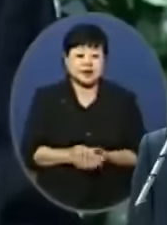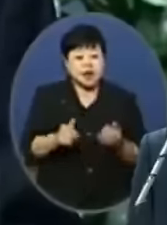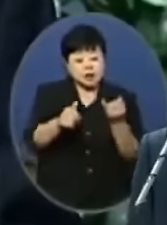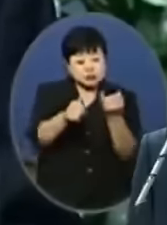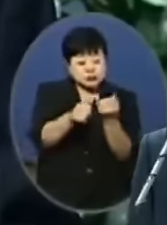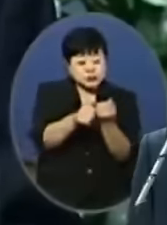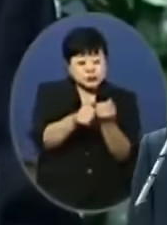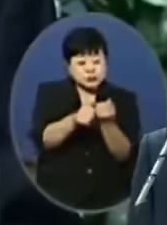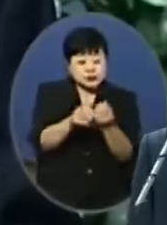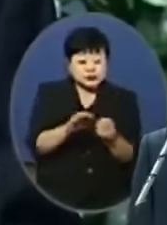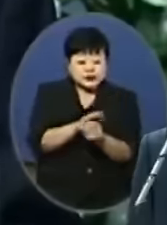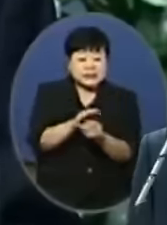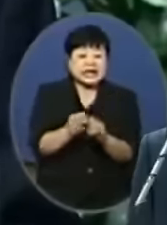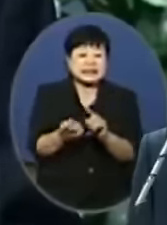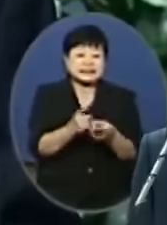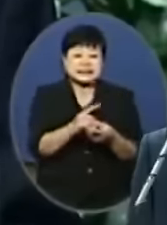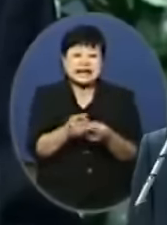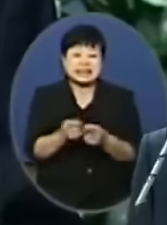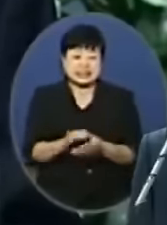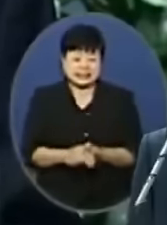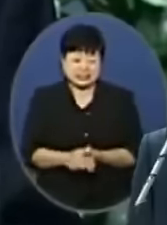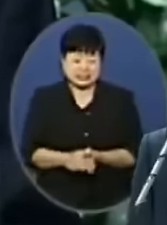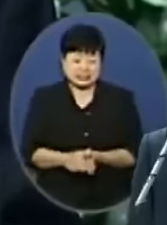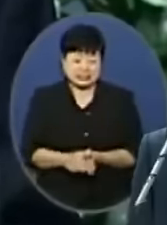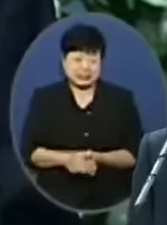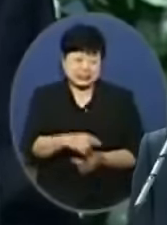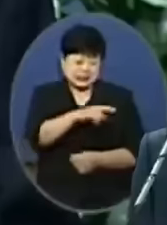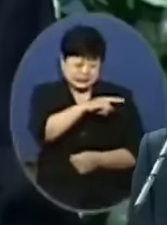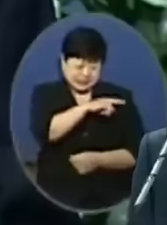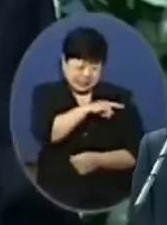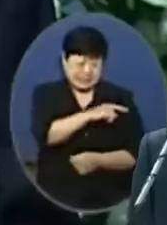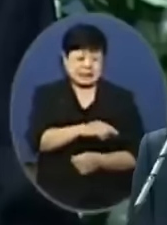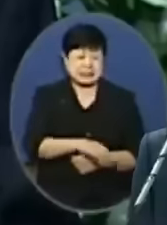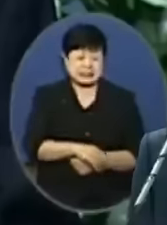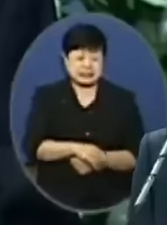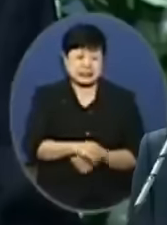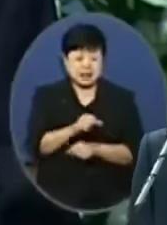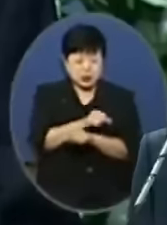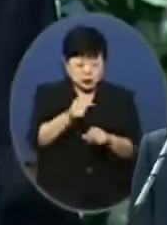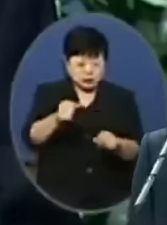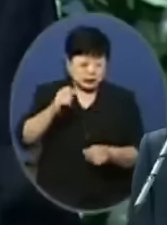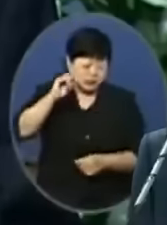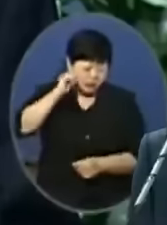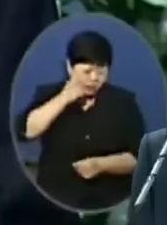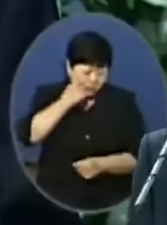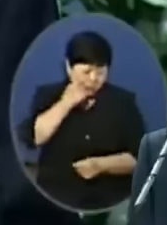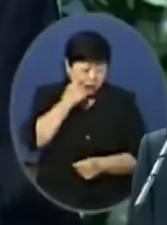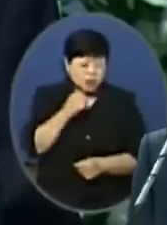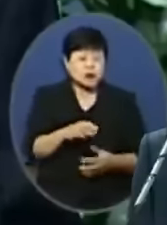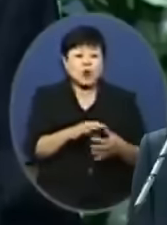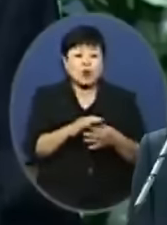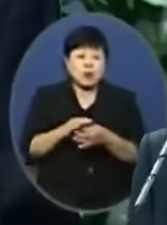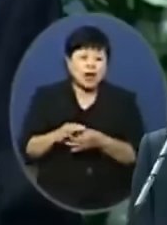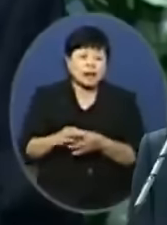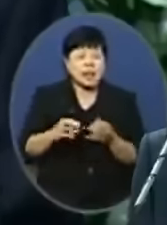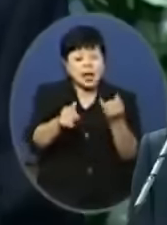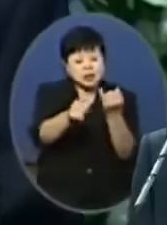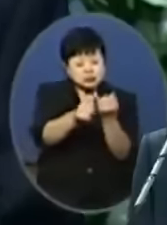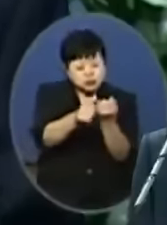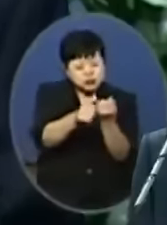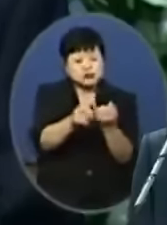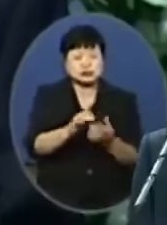부부는 사랑하는 사이임에도 불구하고 동시에 가장 용서하기 어려운 관계가